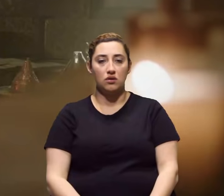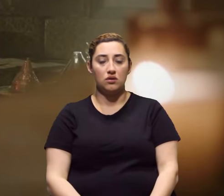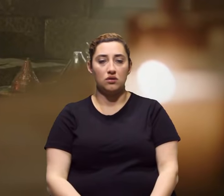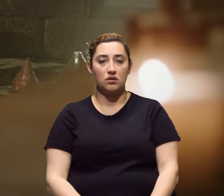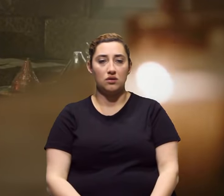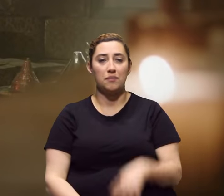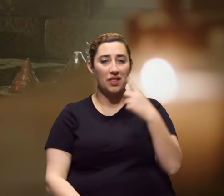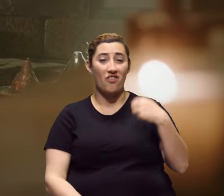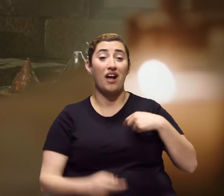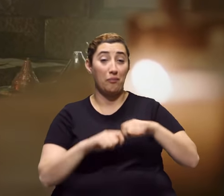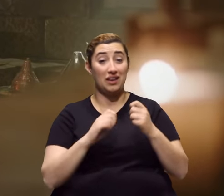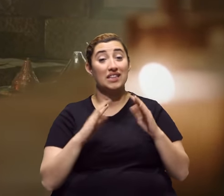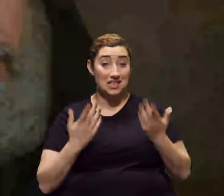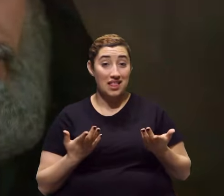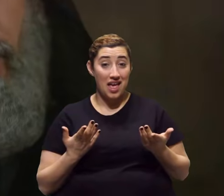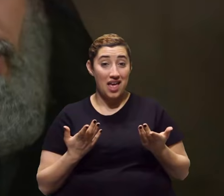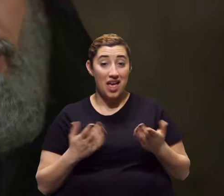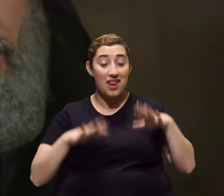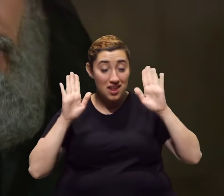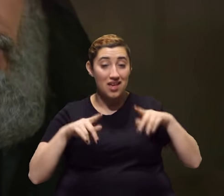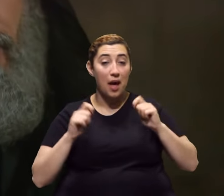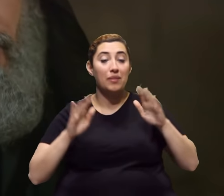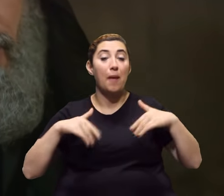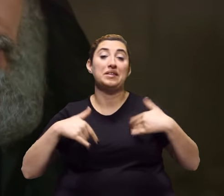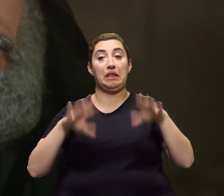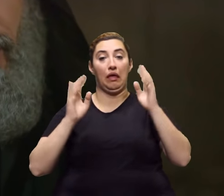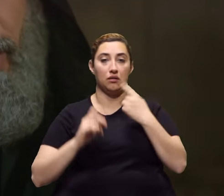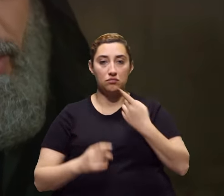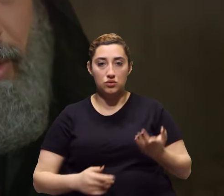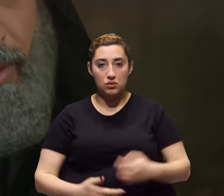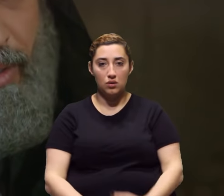Bir kez gönül kırdın ise kıldığın namaz değilmiş.